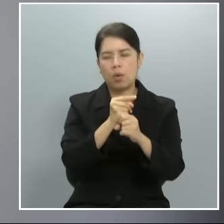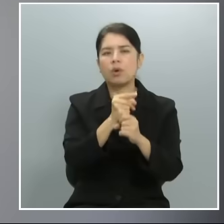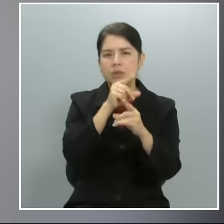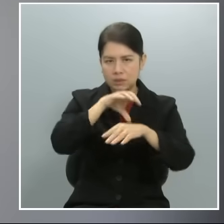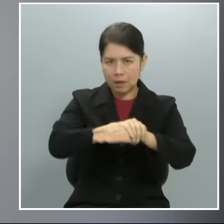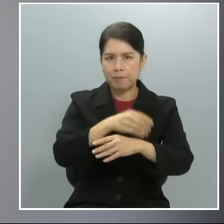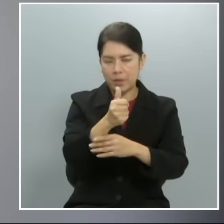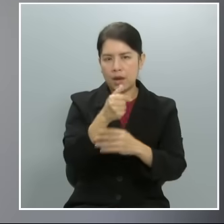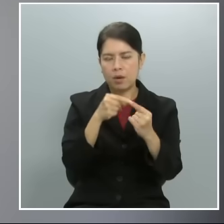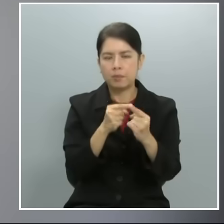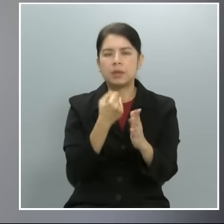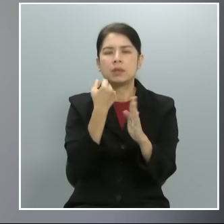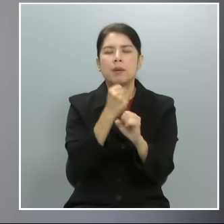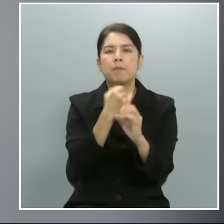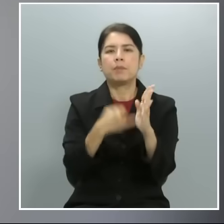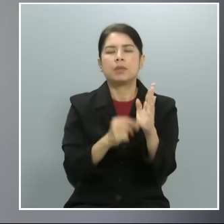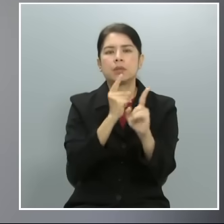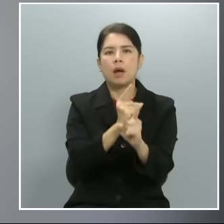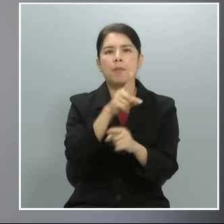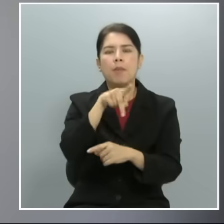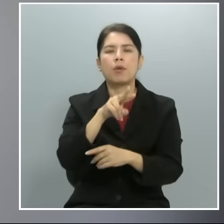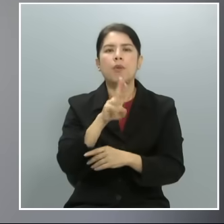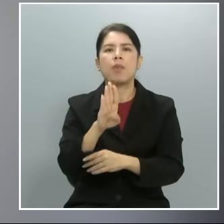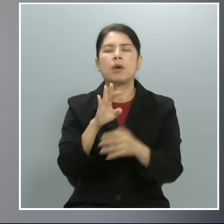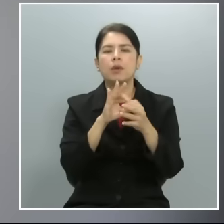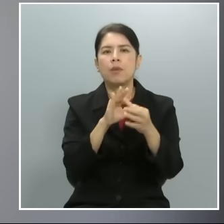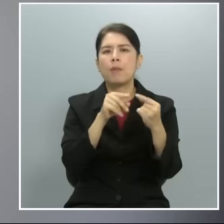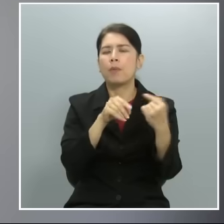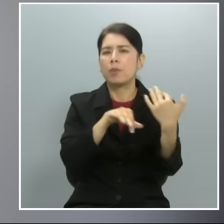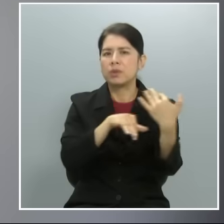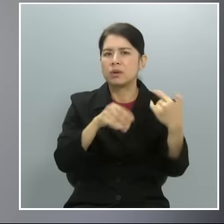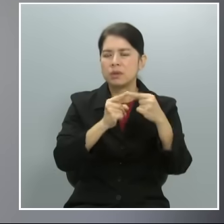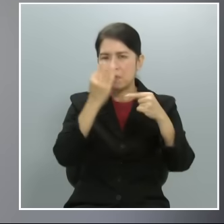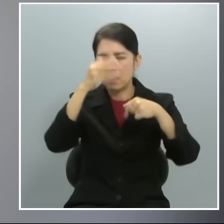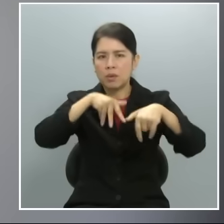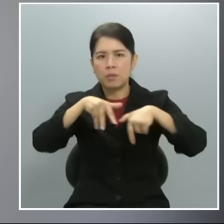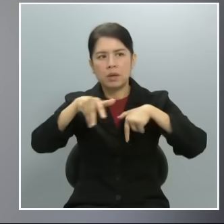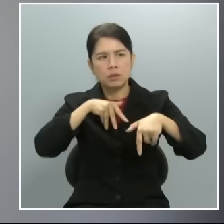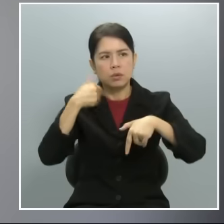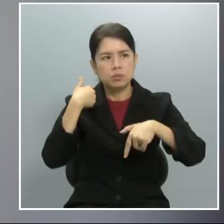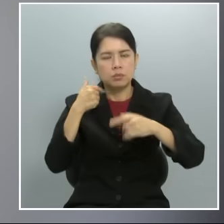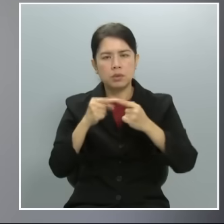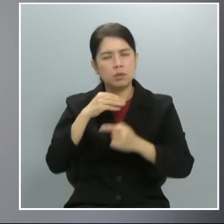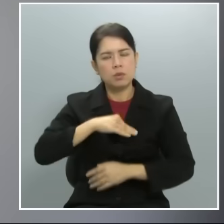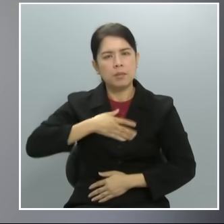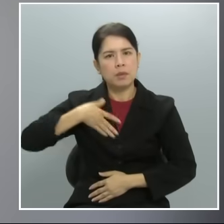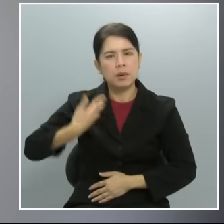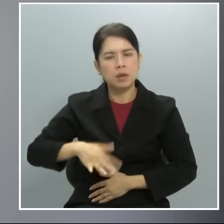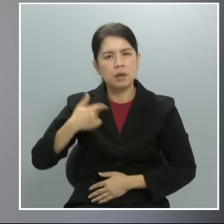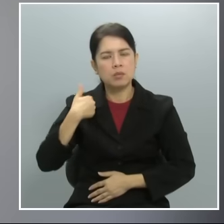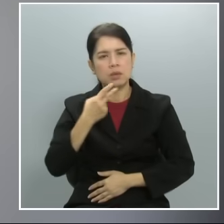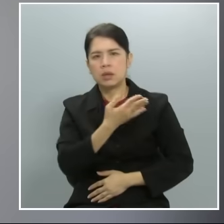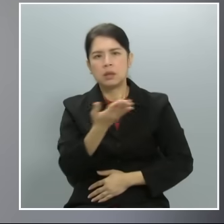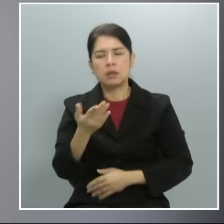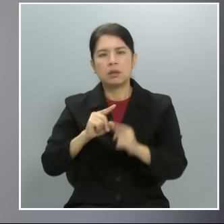ทั้งนั้นความเสียหายมันเกิดขึ้นจิตใจแตกตื่นประชาชนร้านวงต่างๆท่านผู้ชมและก็ความเชื่อมั่นด้วย